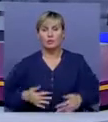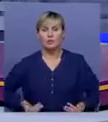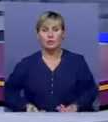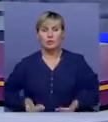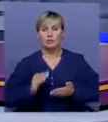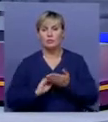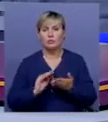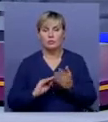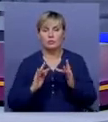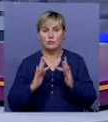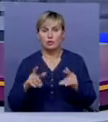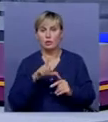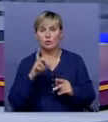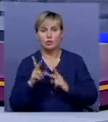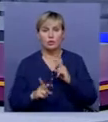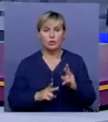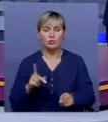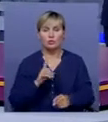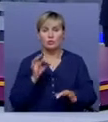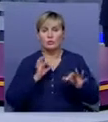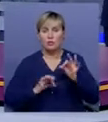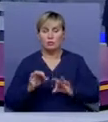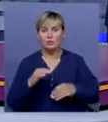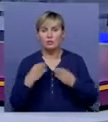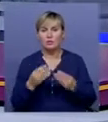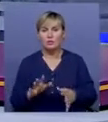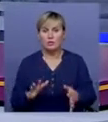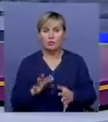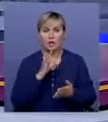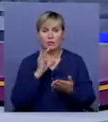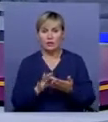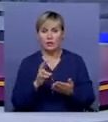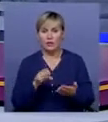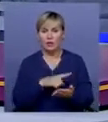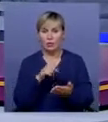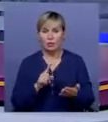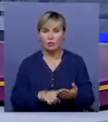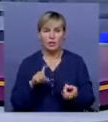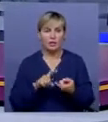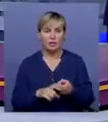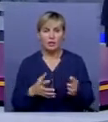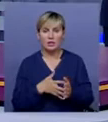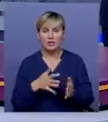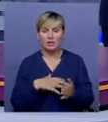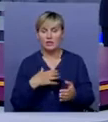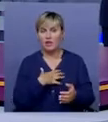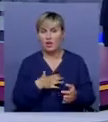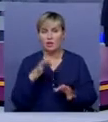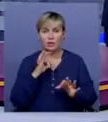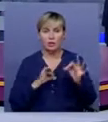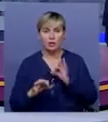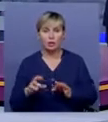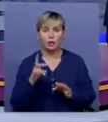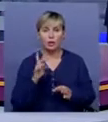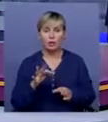пишут в социальных сетях. Люди жалуются, что фармацевты не дают внятных ответов на вопросы касательно нехватки важных медикаментов. Однако